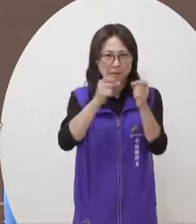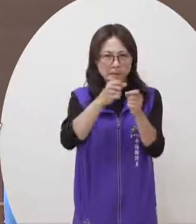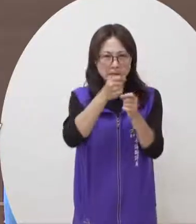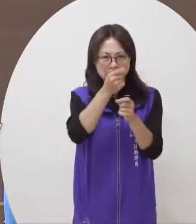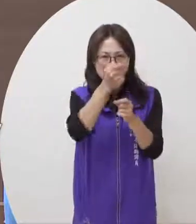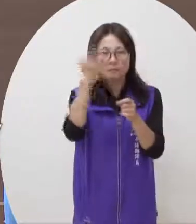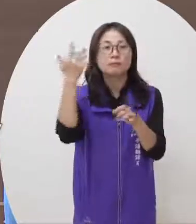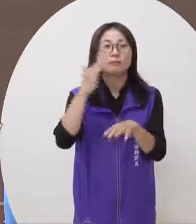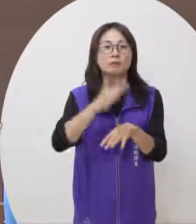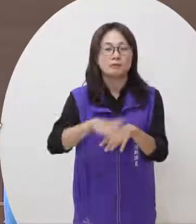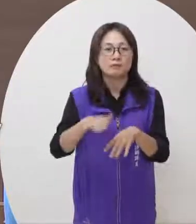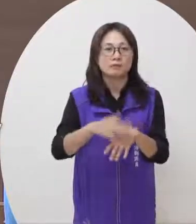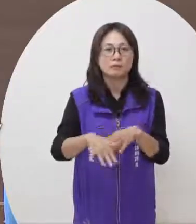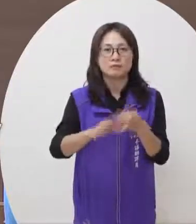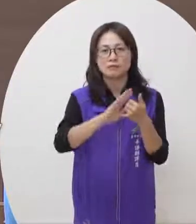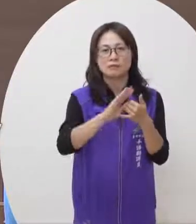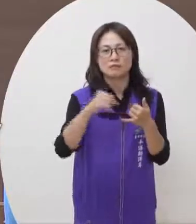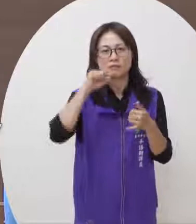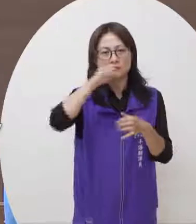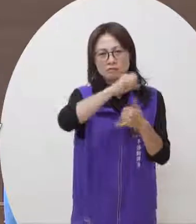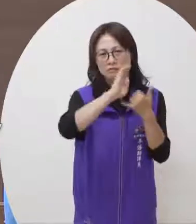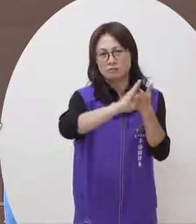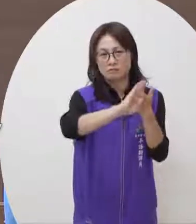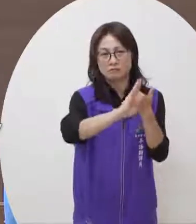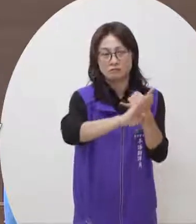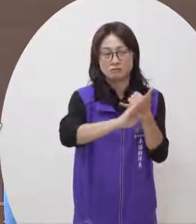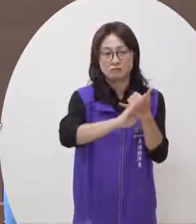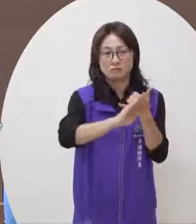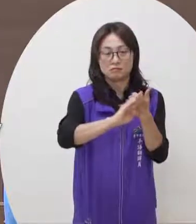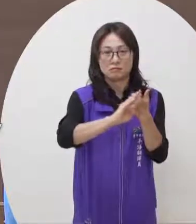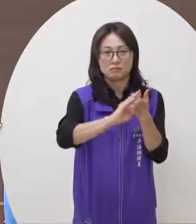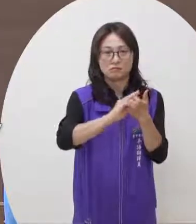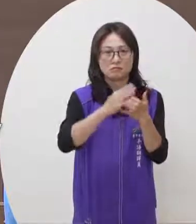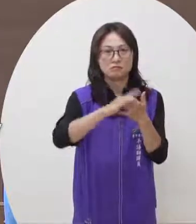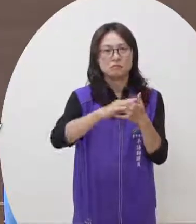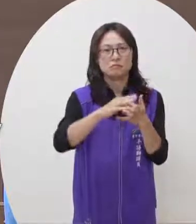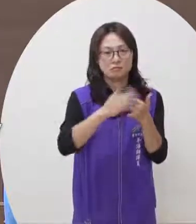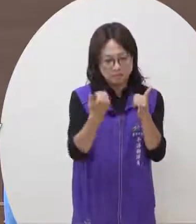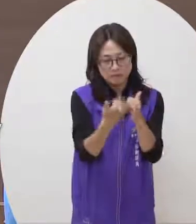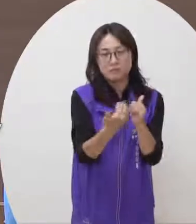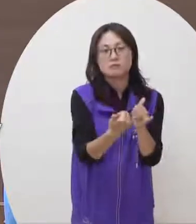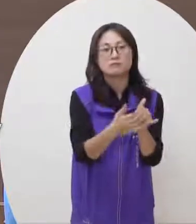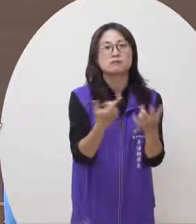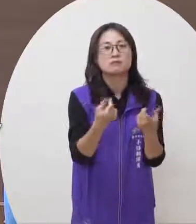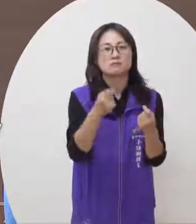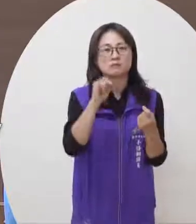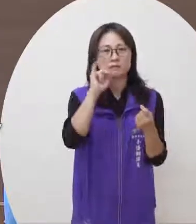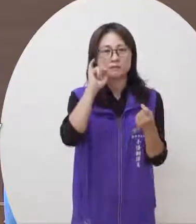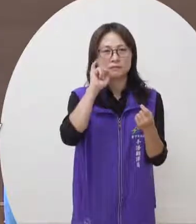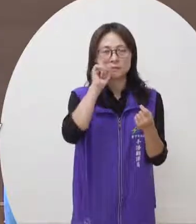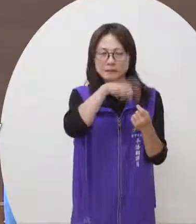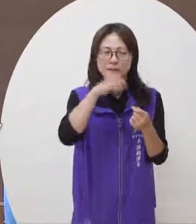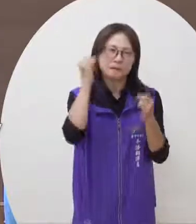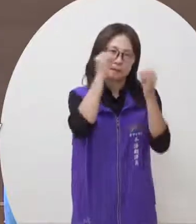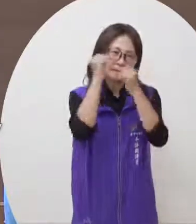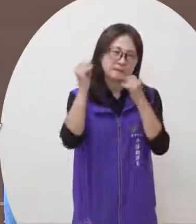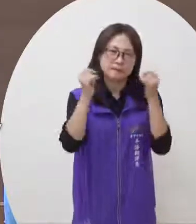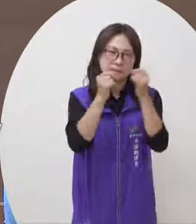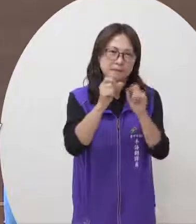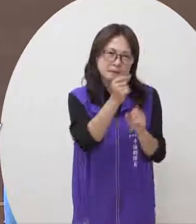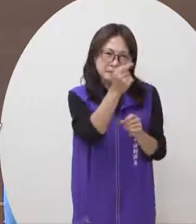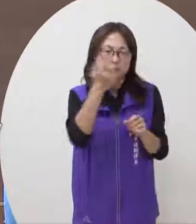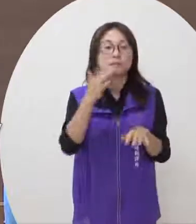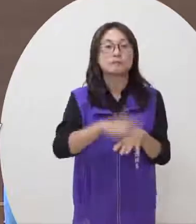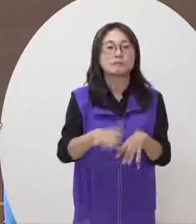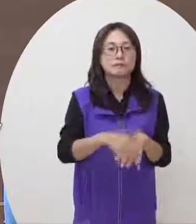有空屋季，所以每年呢到了冬天我们就开始紧张，现在已经开始进入空屋季。可是大家看今天，